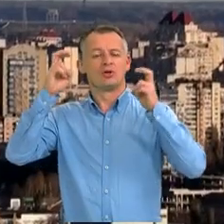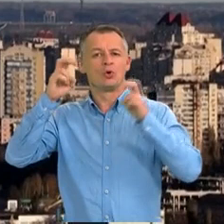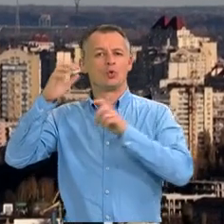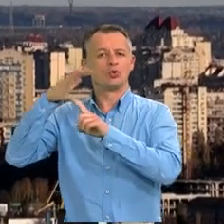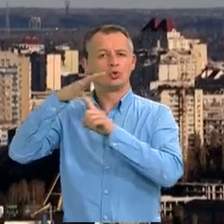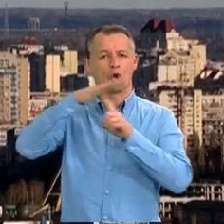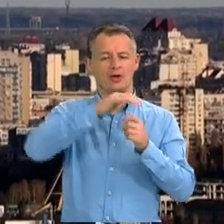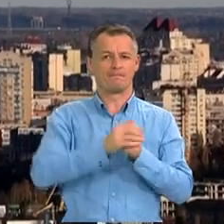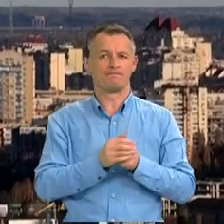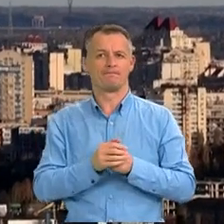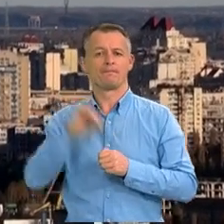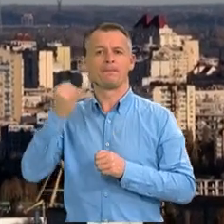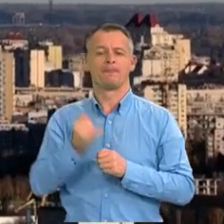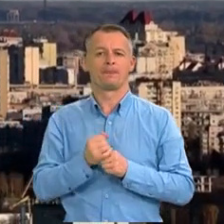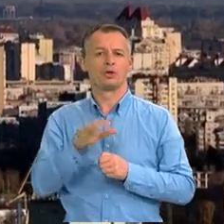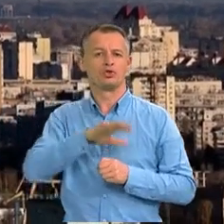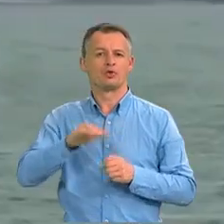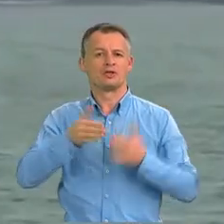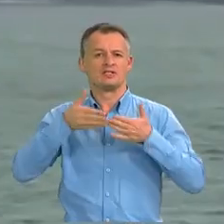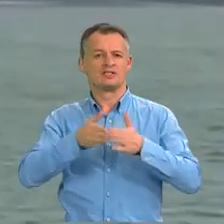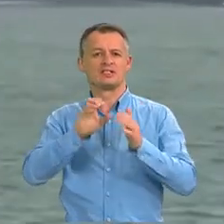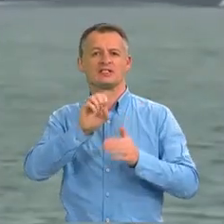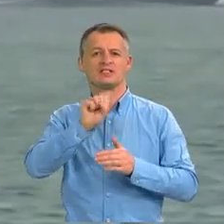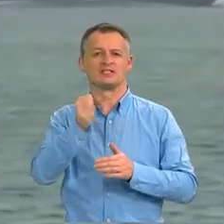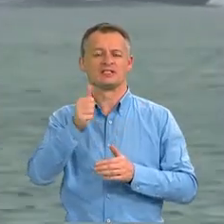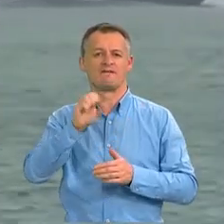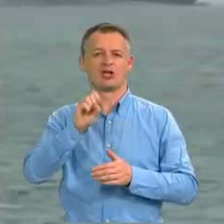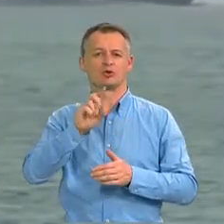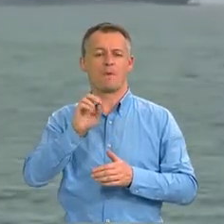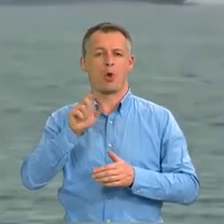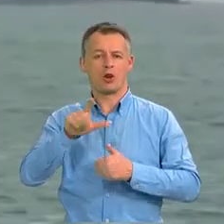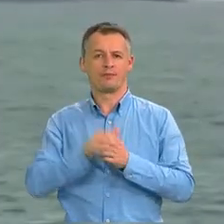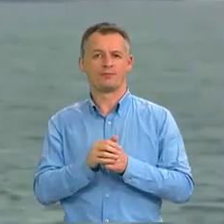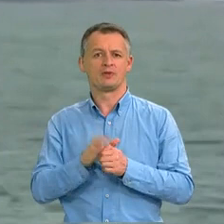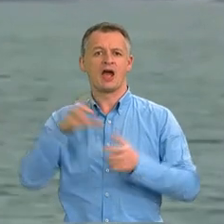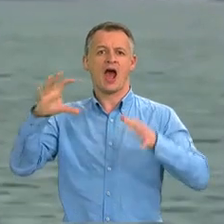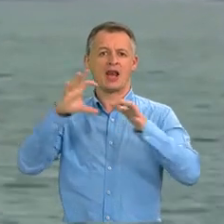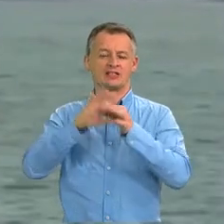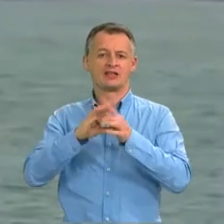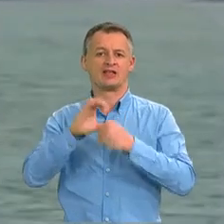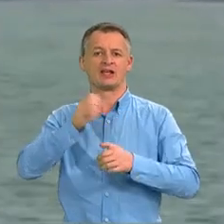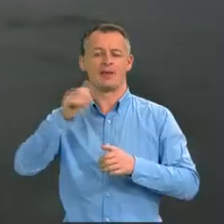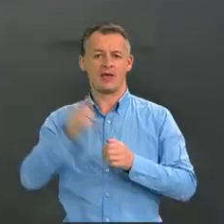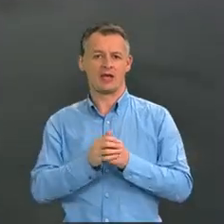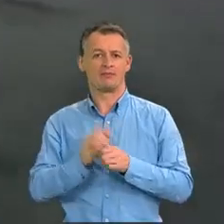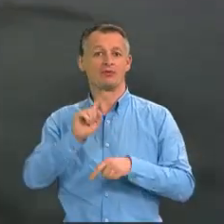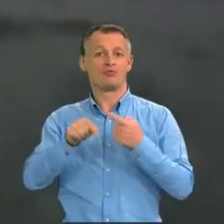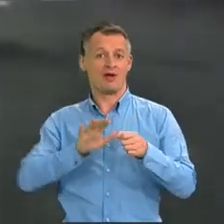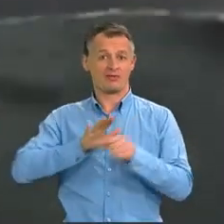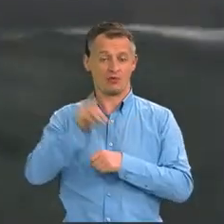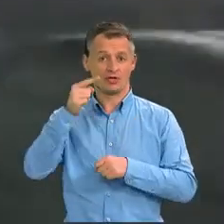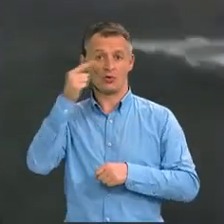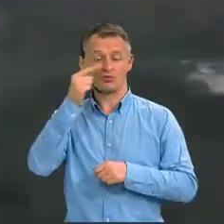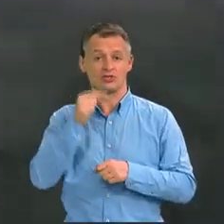ruse, staționate în golful Sevastopol, în Crimea, anexată de Rusia în 2014. În urma acestui atac, Rusia și-a